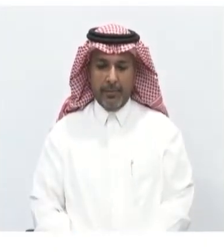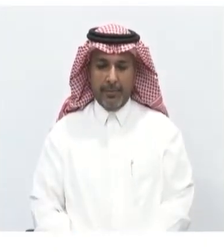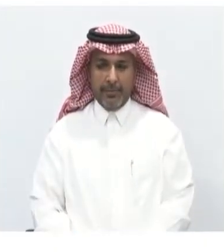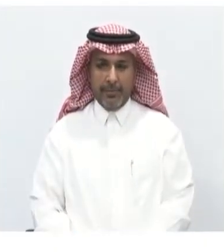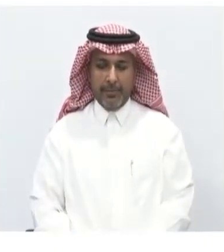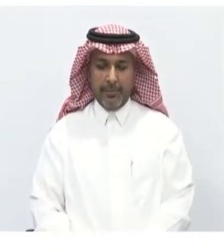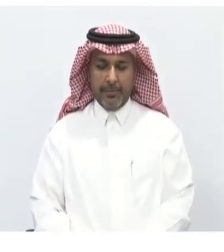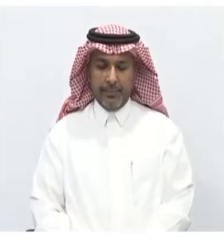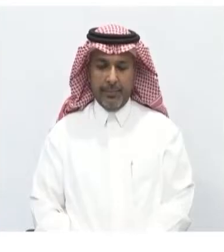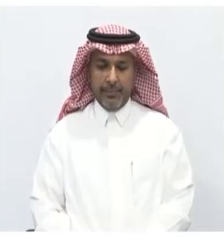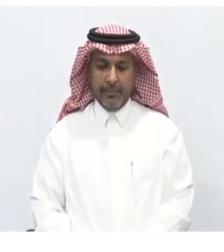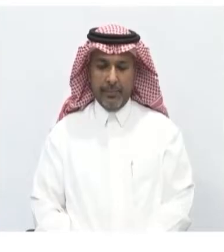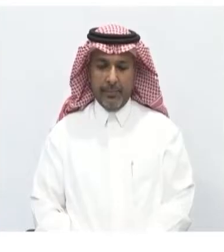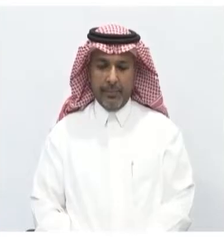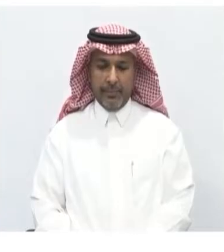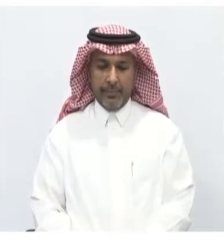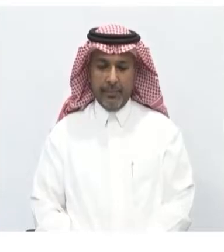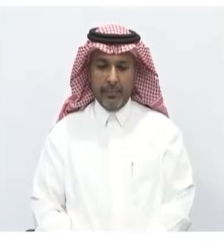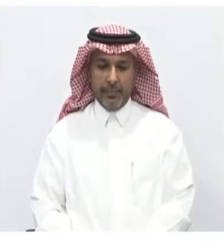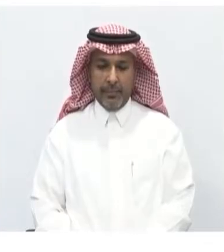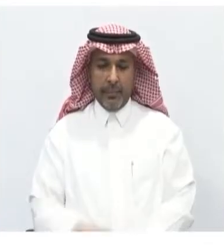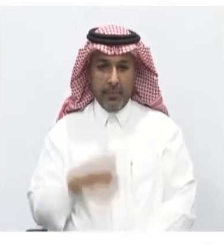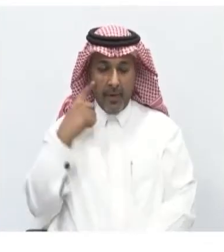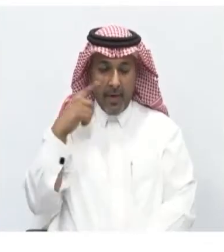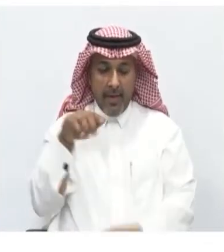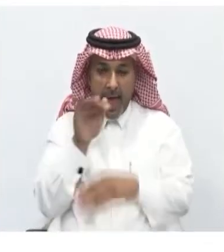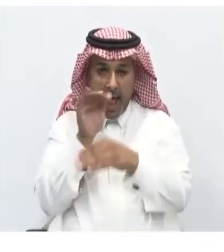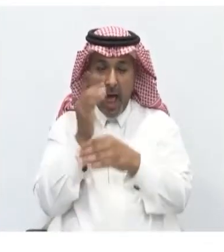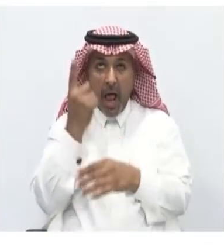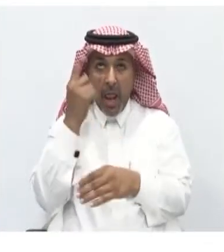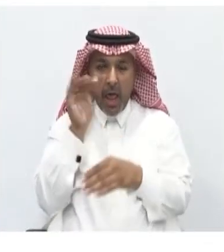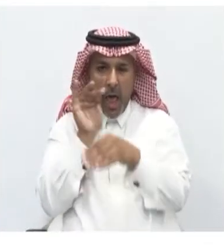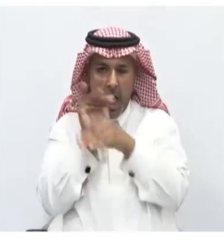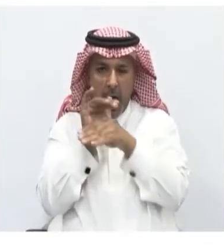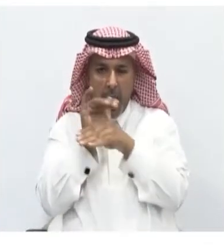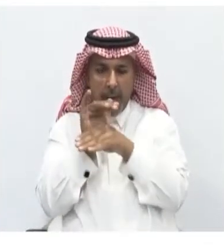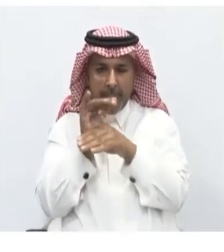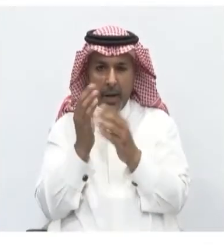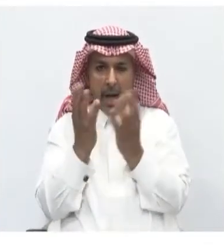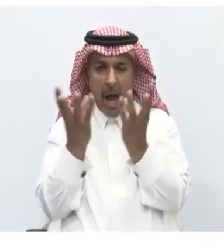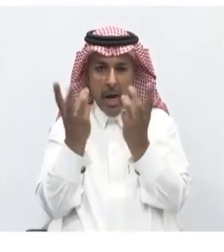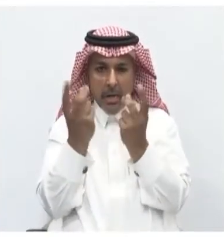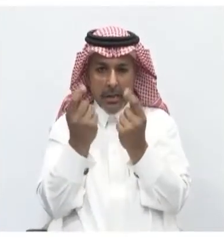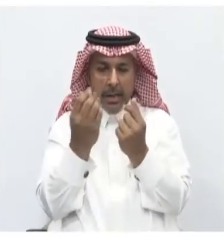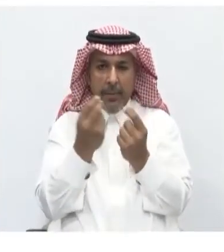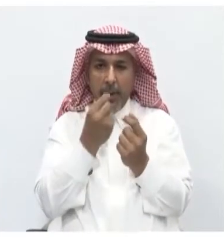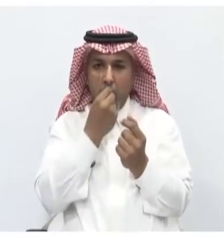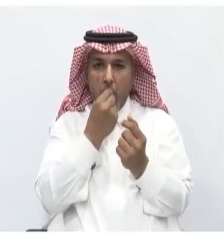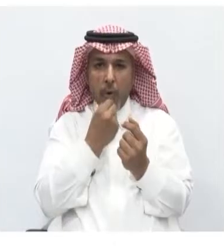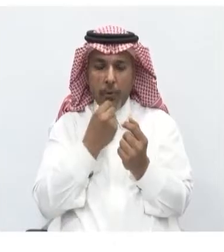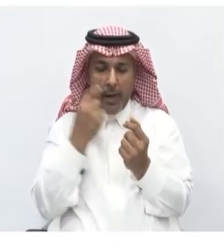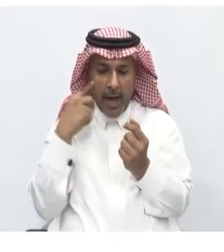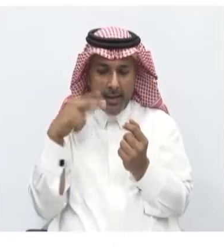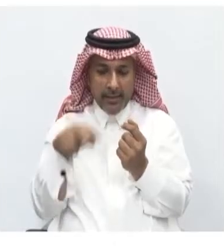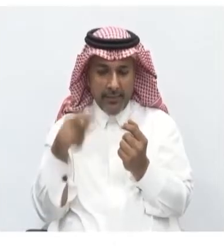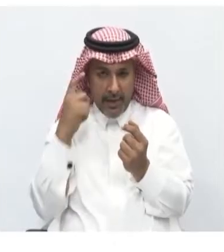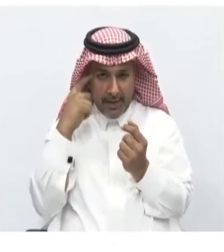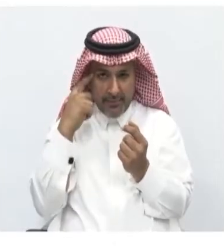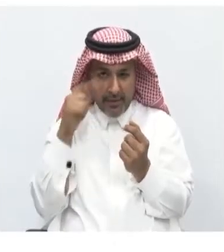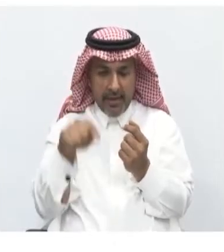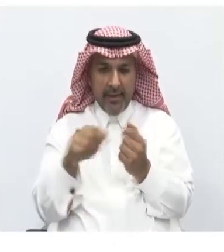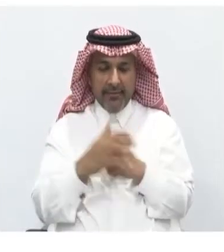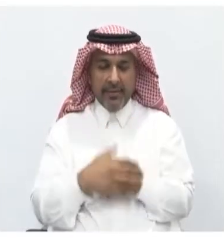الكيميائيه ذكر الله سبحانه وتعالى الحساب في القران الكريم كما في الايه الشمس والقمر